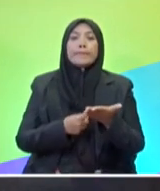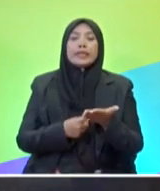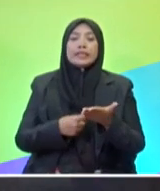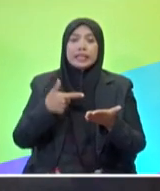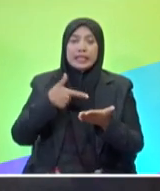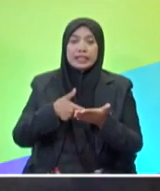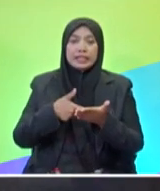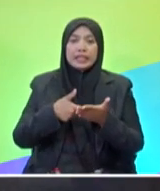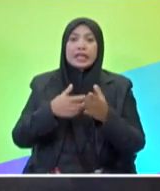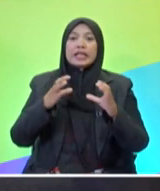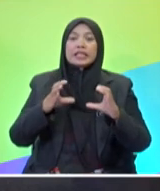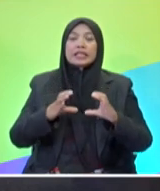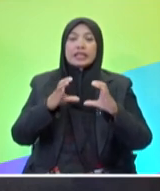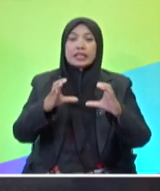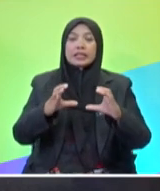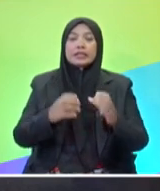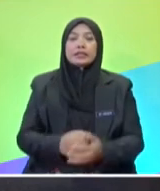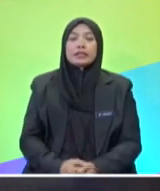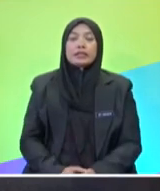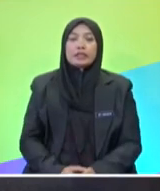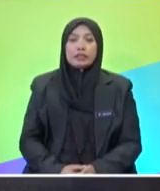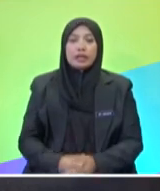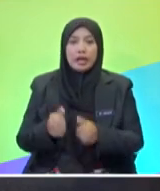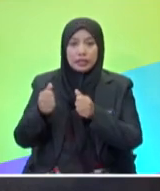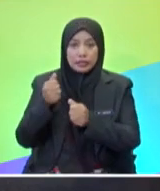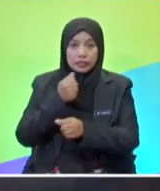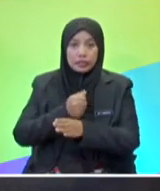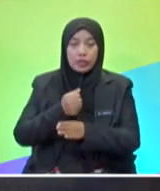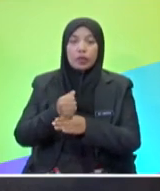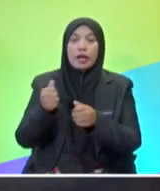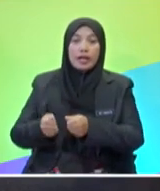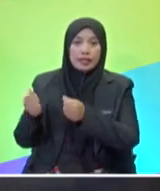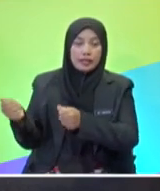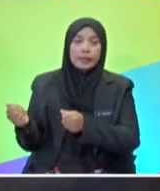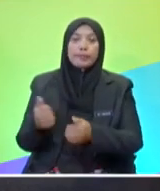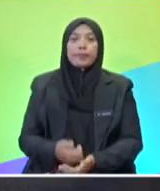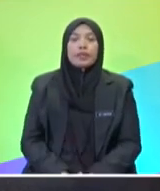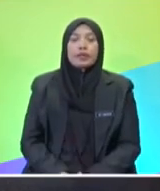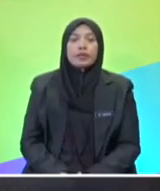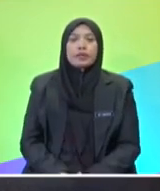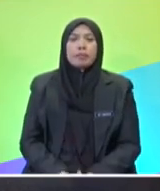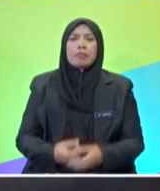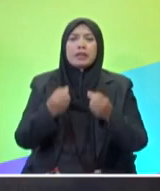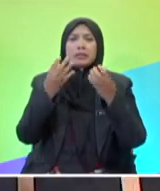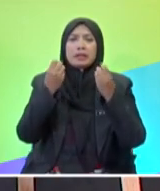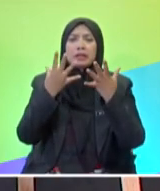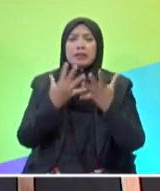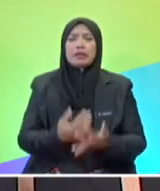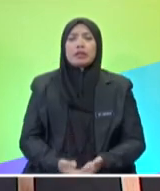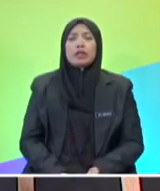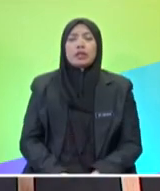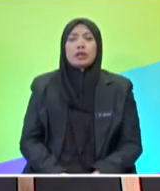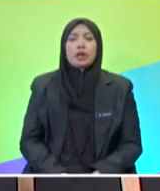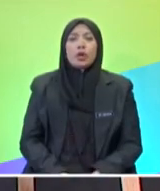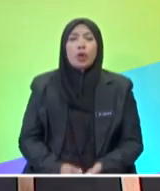ataupun alat-alat lain yang boleh menjaga kebersihan diri kita? Macam-macam kita boleh guna ni Syafiqah. Yang dekat rumah, ubat